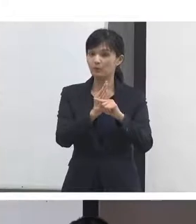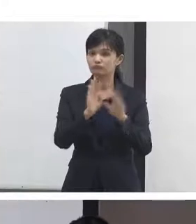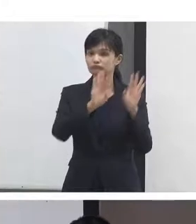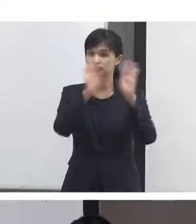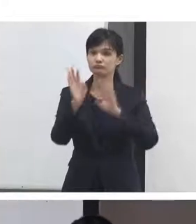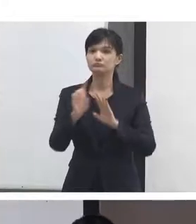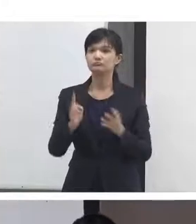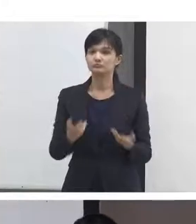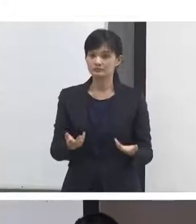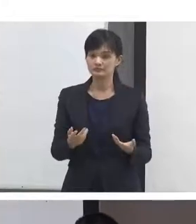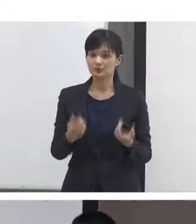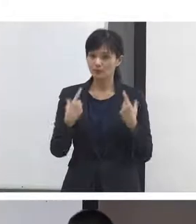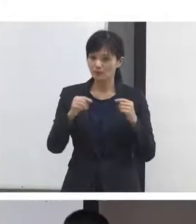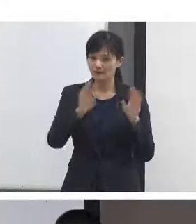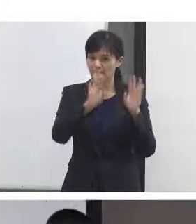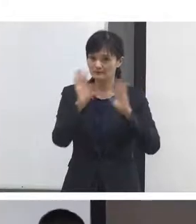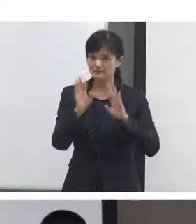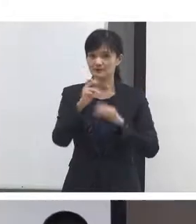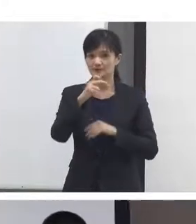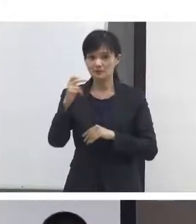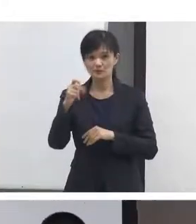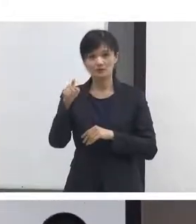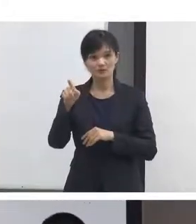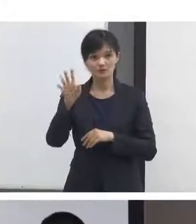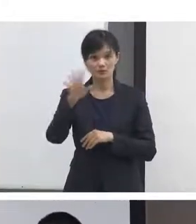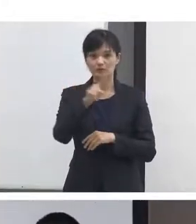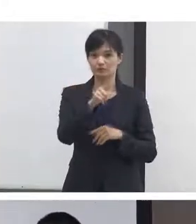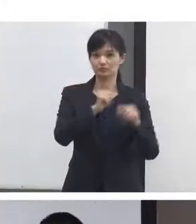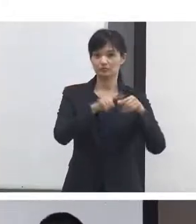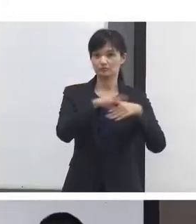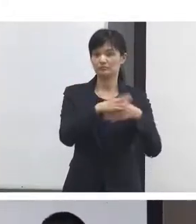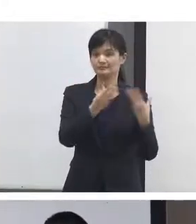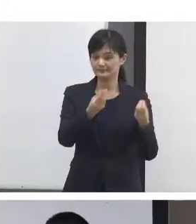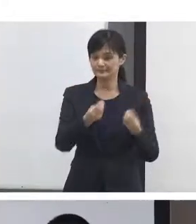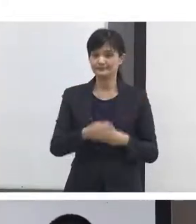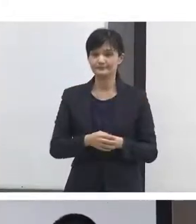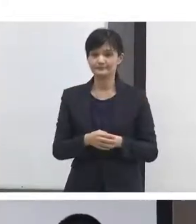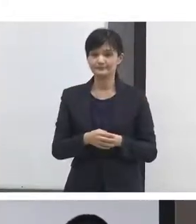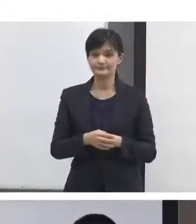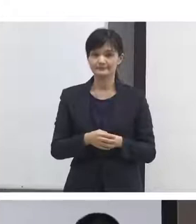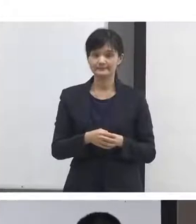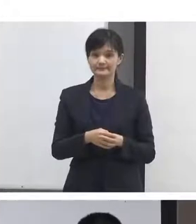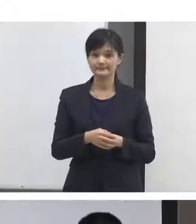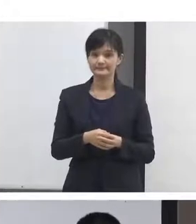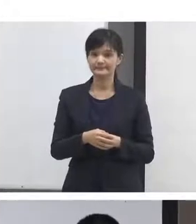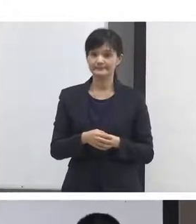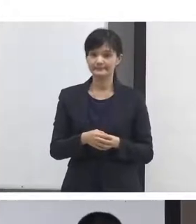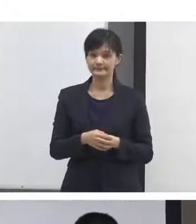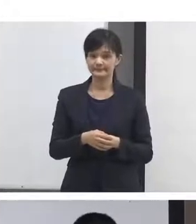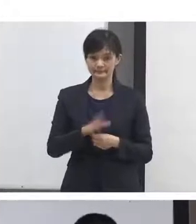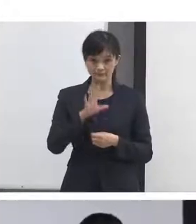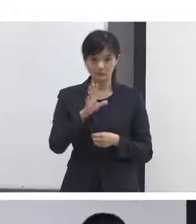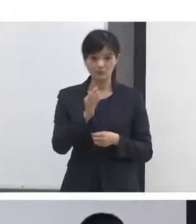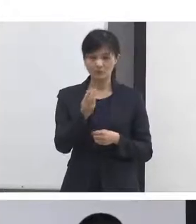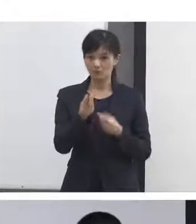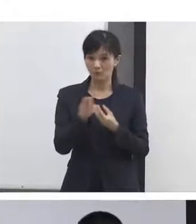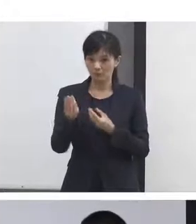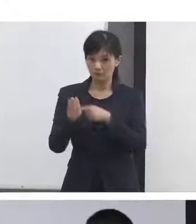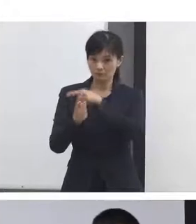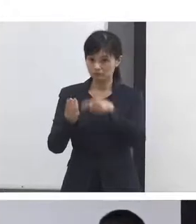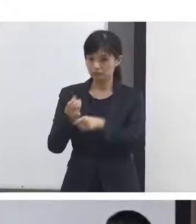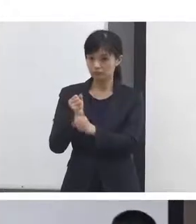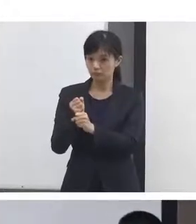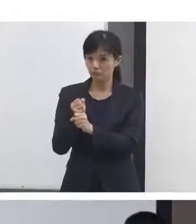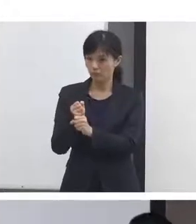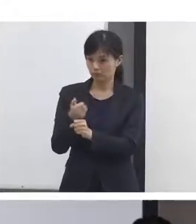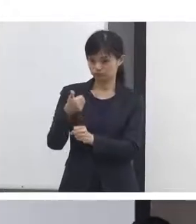那这些原型呢？因为英文有 pun， 可是中文没有，就是正在发展中，有些。working 就是有些就是不错哦，